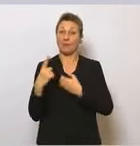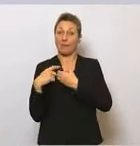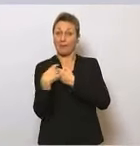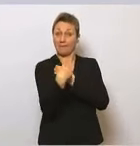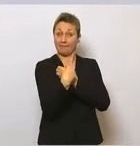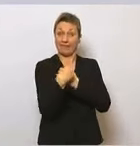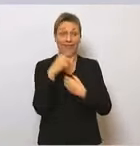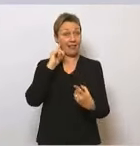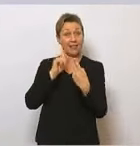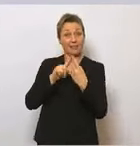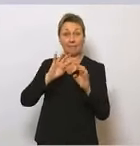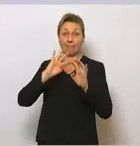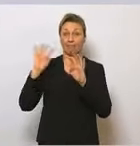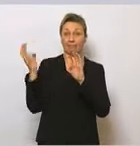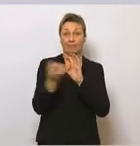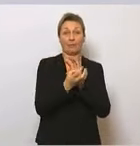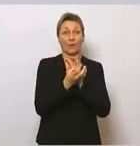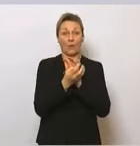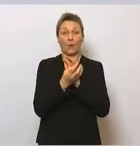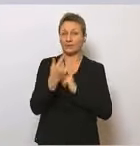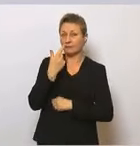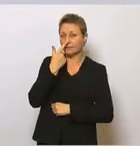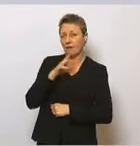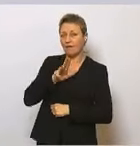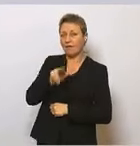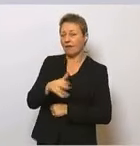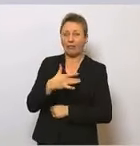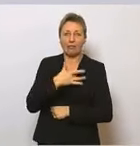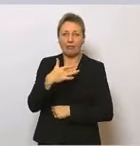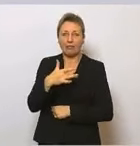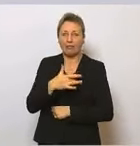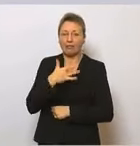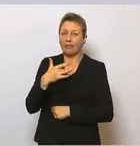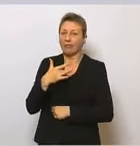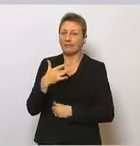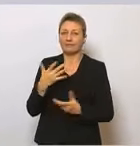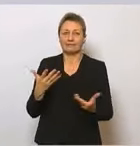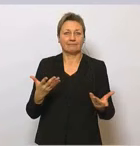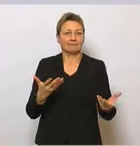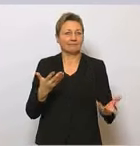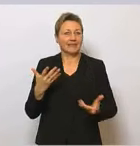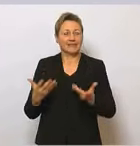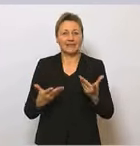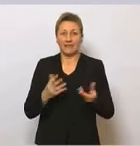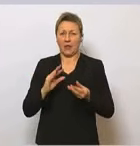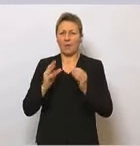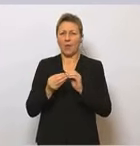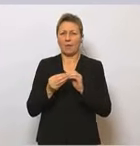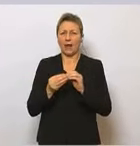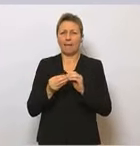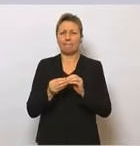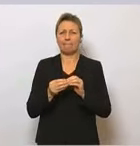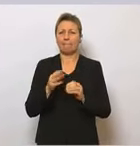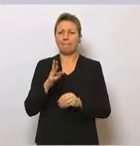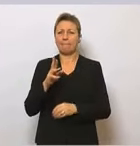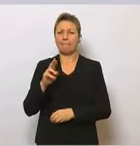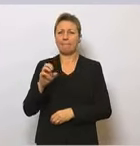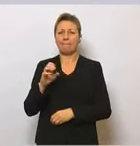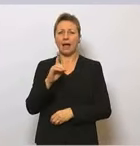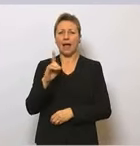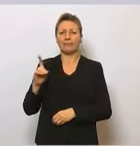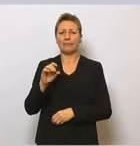nous pour cette table ronde qui promet d'être très intéressante. Alors, j'ai un petit problème. Est-ce que Brad Smith est